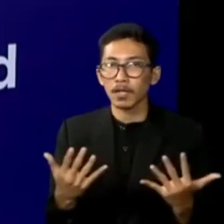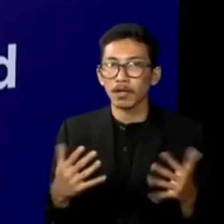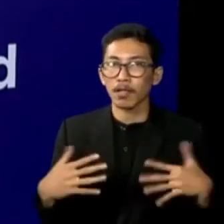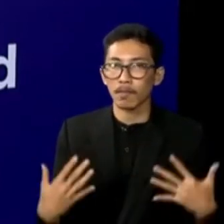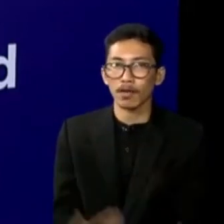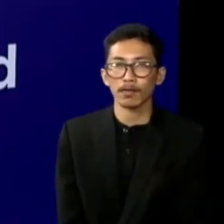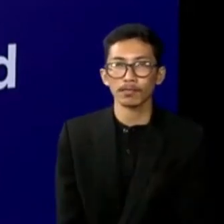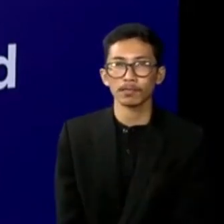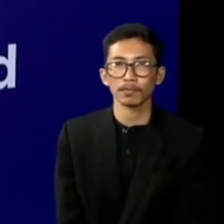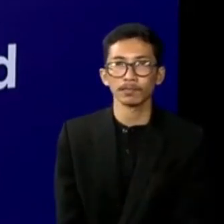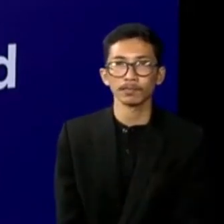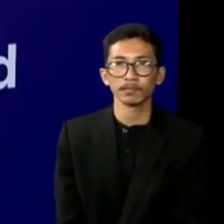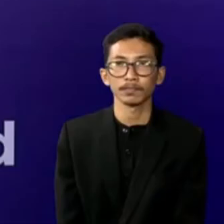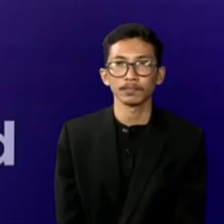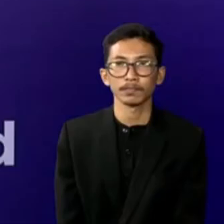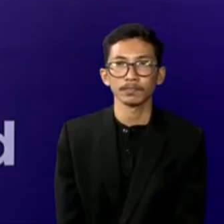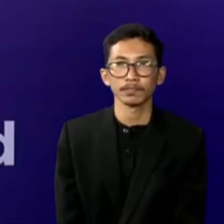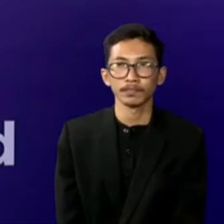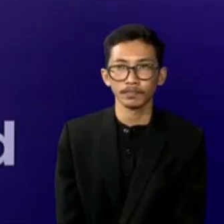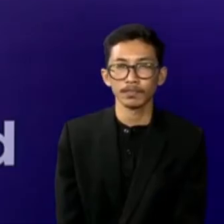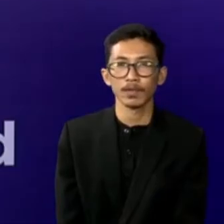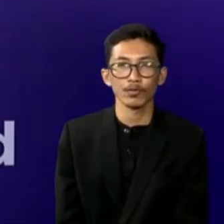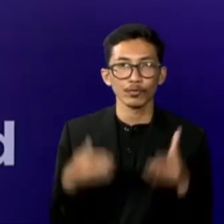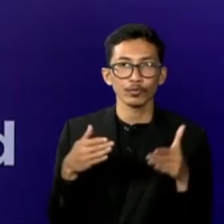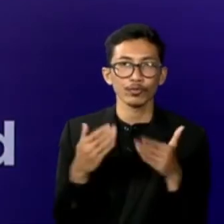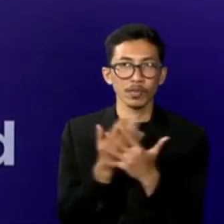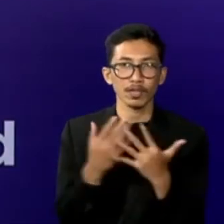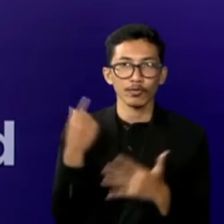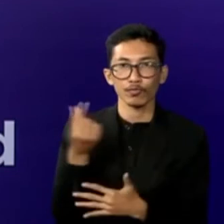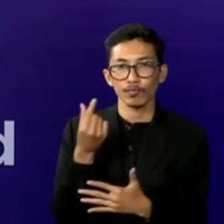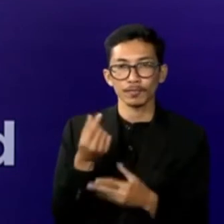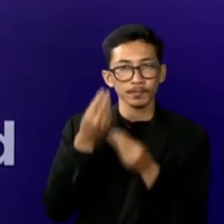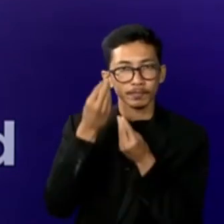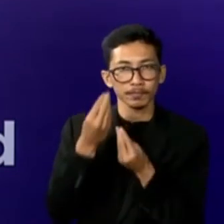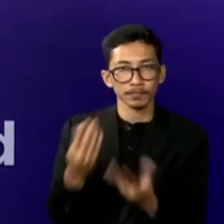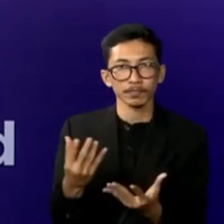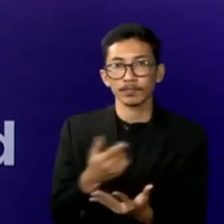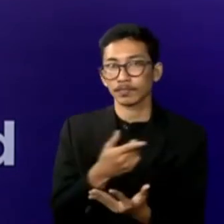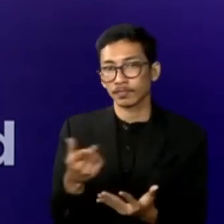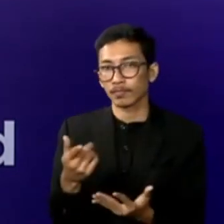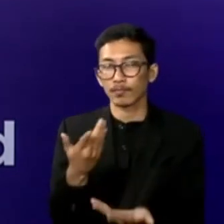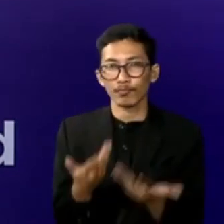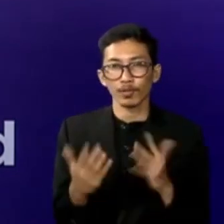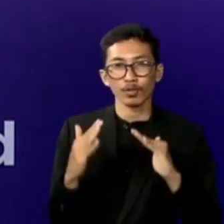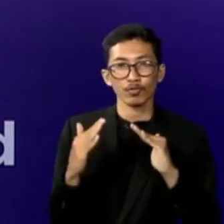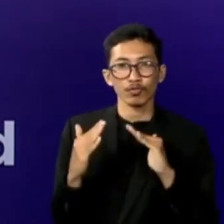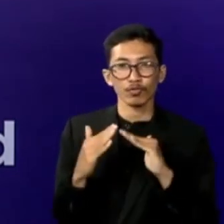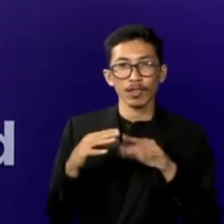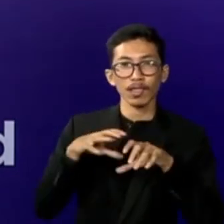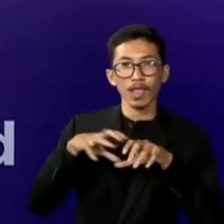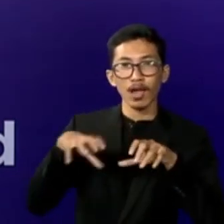19 apa Dok Ya pertama untuk masyarakat umum artinya kalau ada tetangga atau keluarga